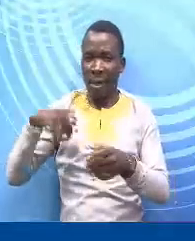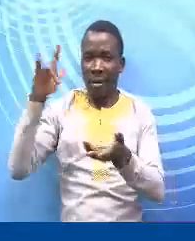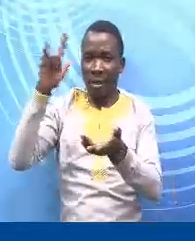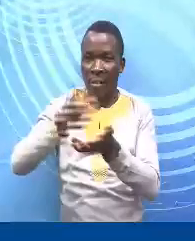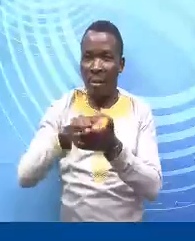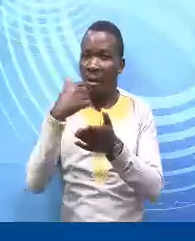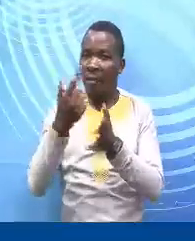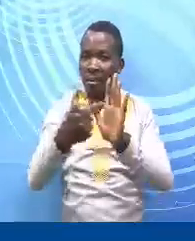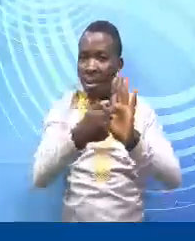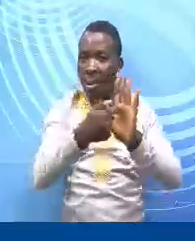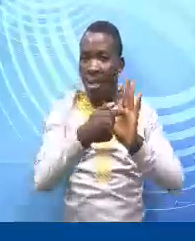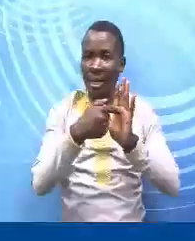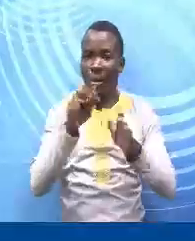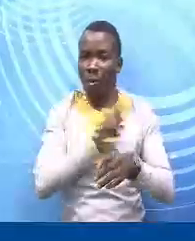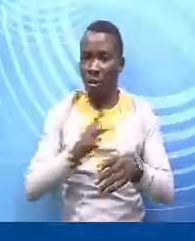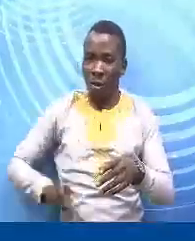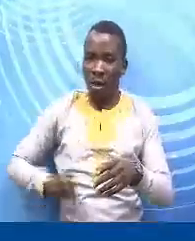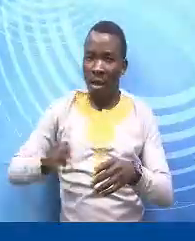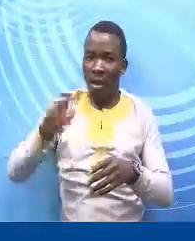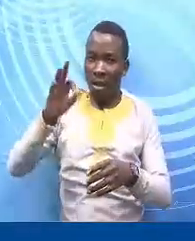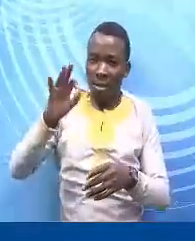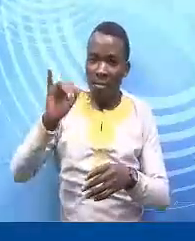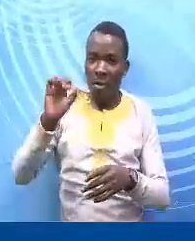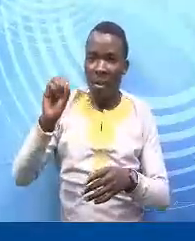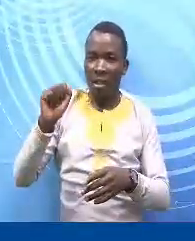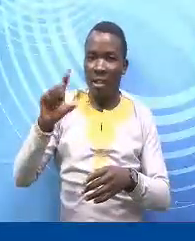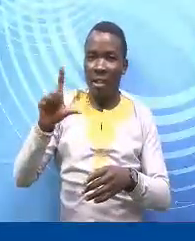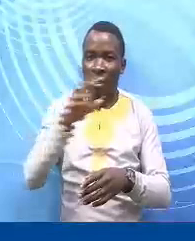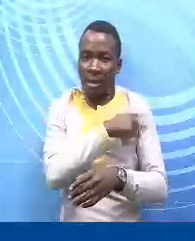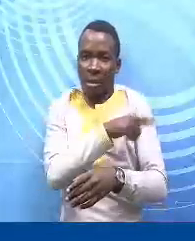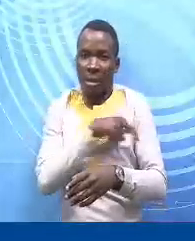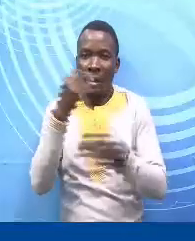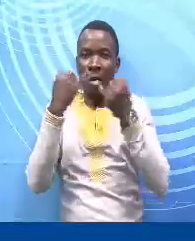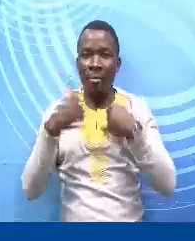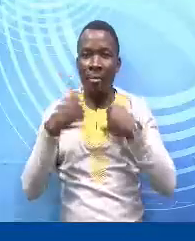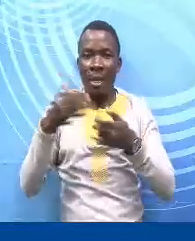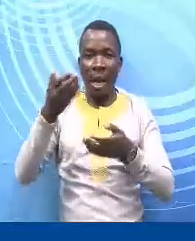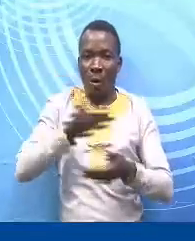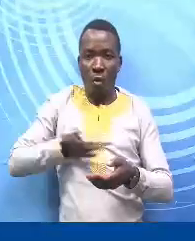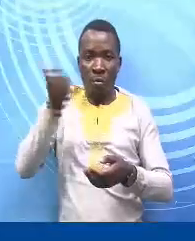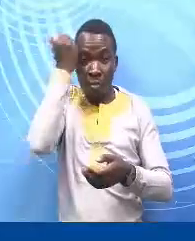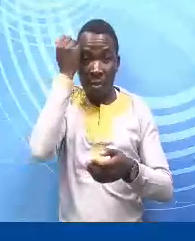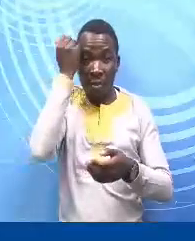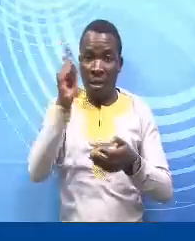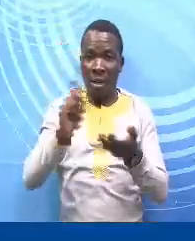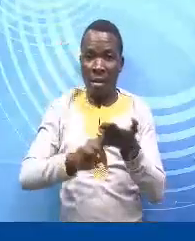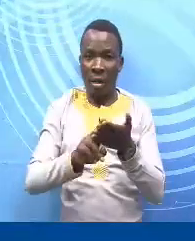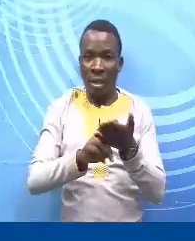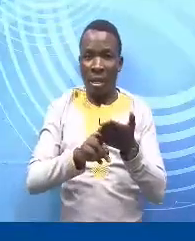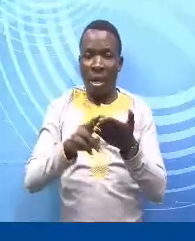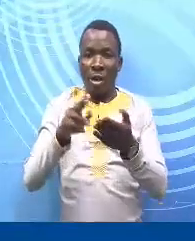bizagaragara rero wa Faisali ambwira ko wa Faisali mituweli dakorayo ubushobozi bwanjye nubwo nakoreraga